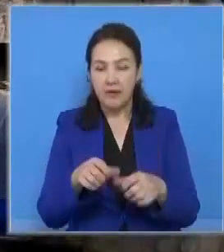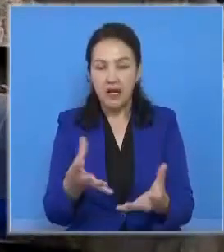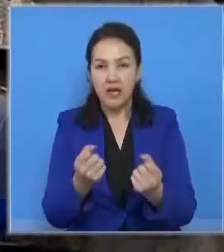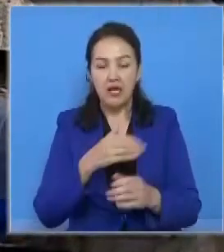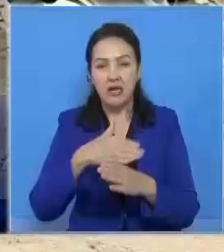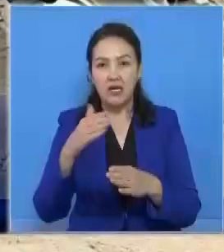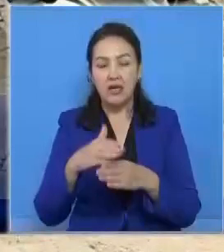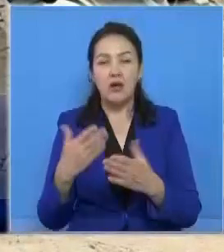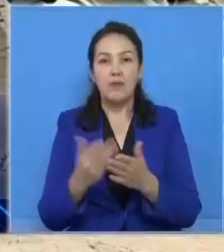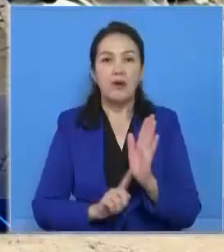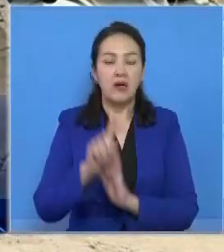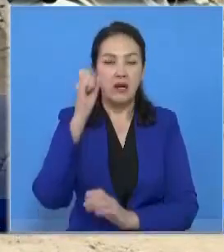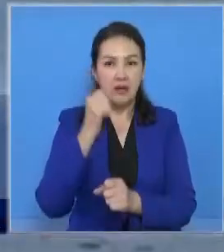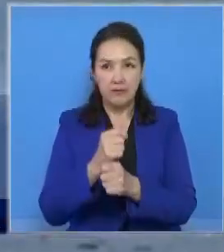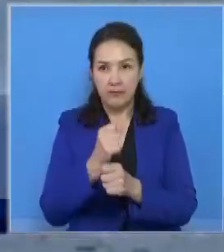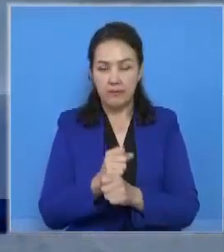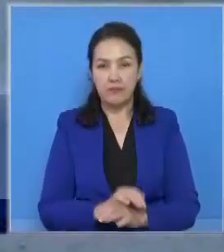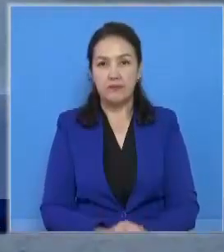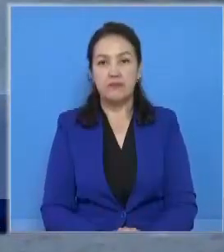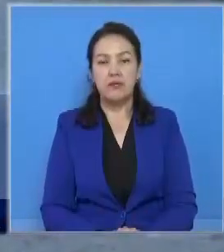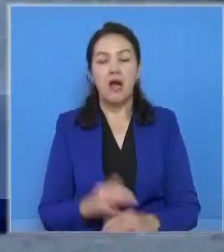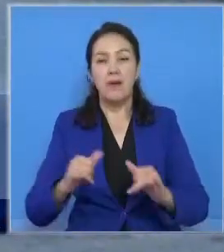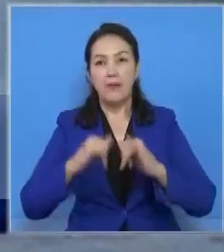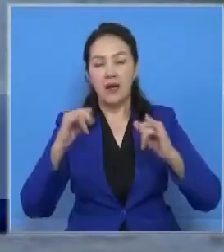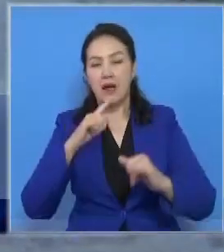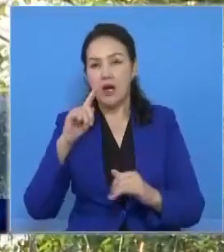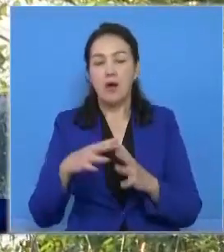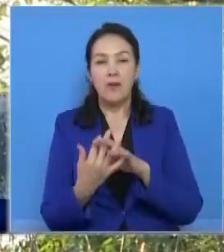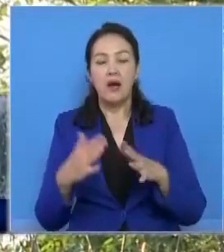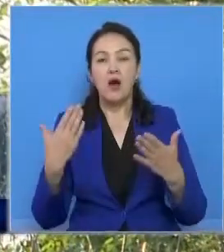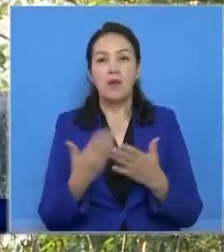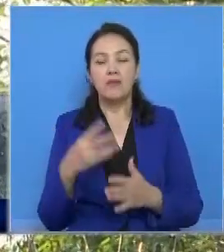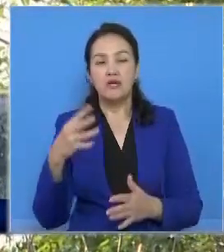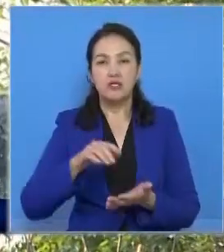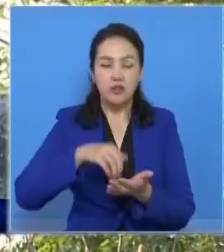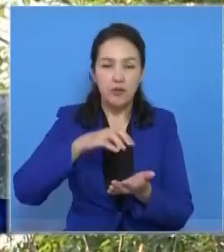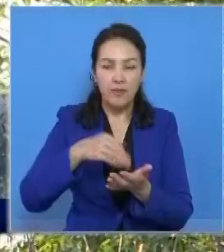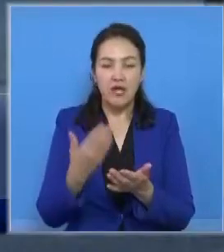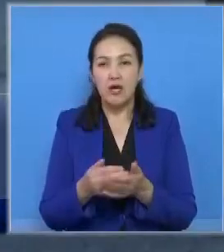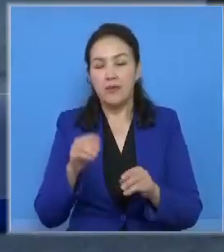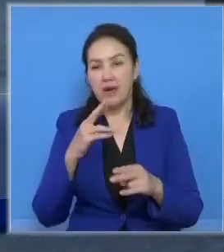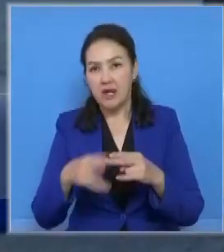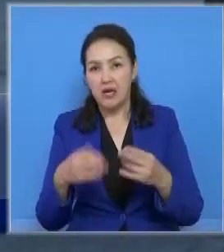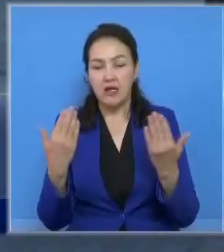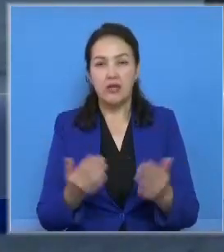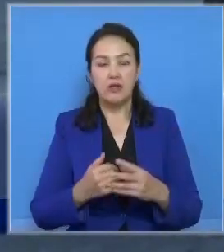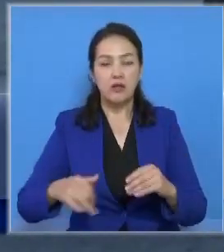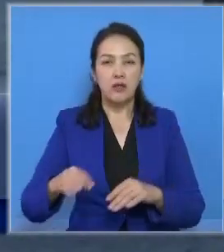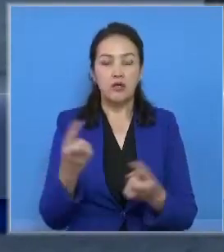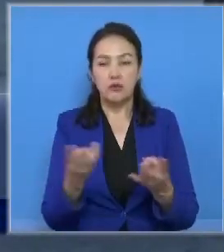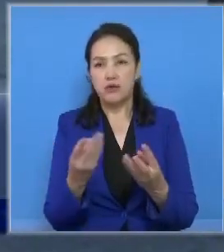получили кредиты и уже начали работу. А в части орошения отдаленных пастбищ вырыто 4 скважины. Для полного завершения работ на данной территории